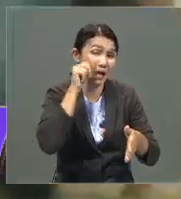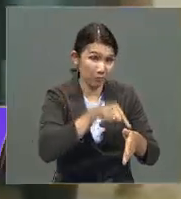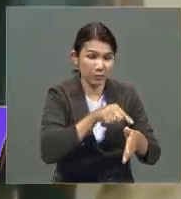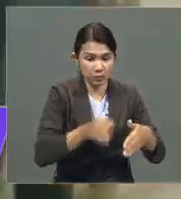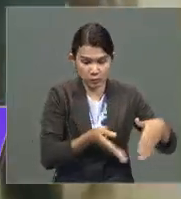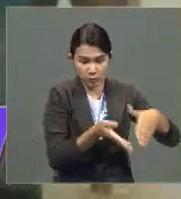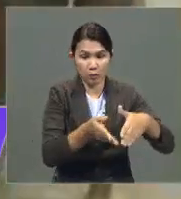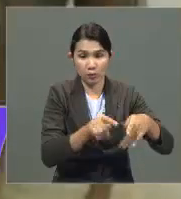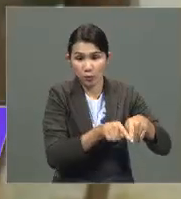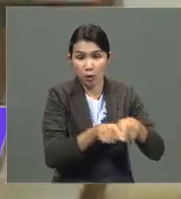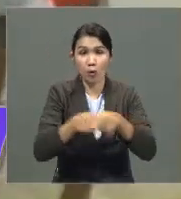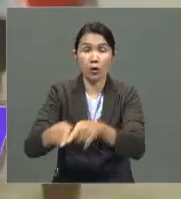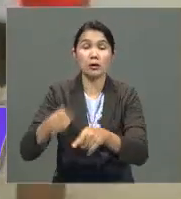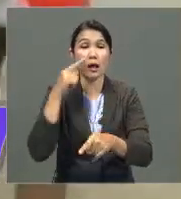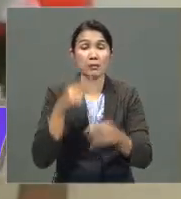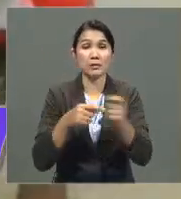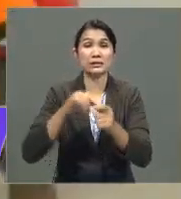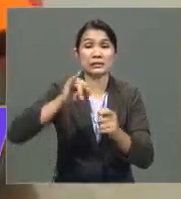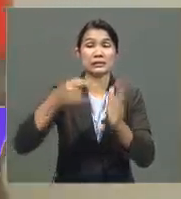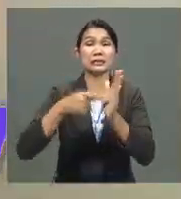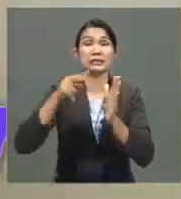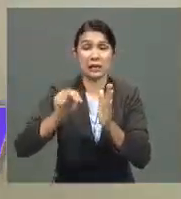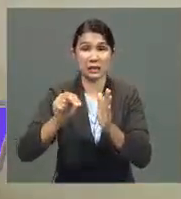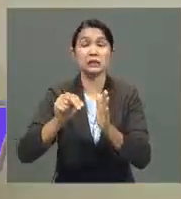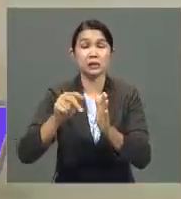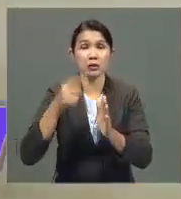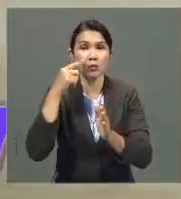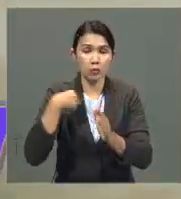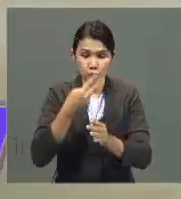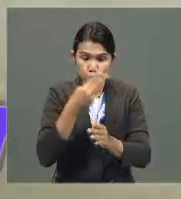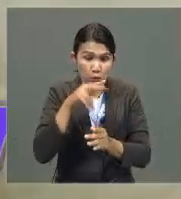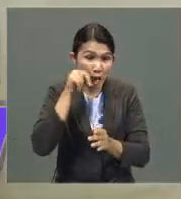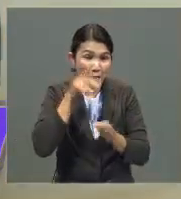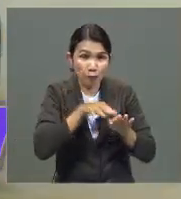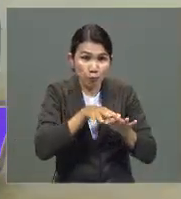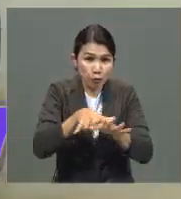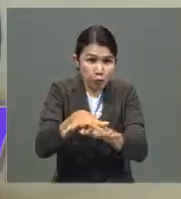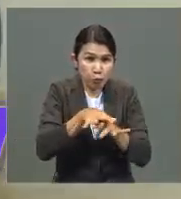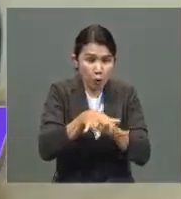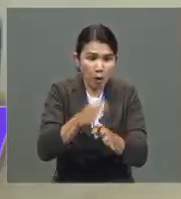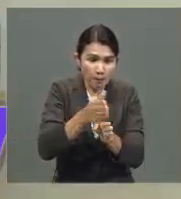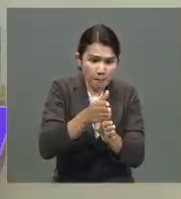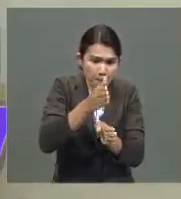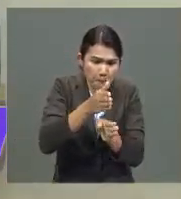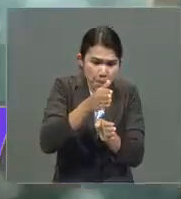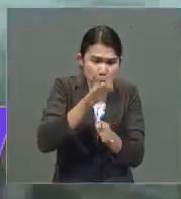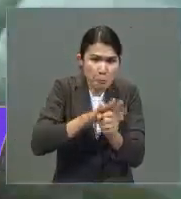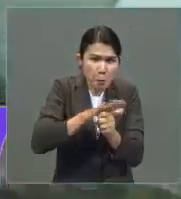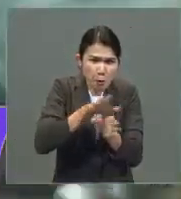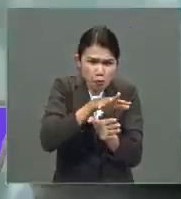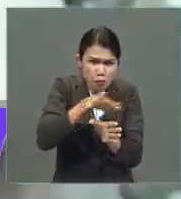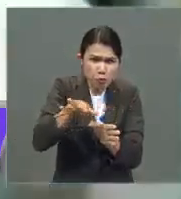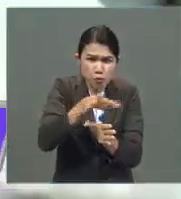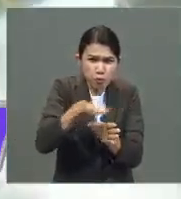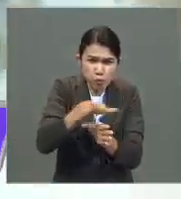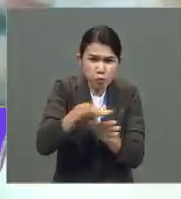น้ำหาดสะพานจันทร์ที่อำเภอสวรรคโลกเช่นเดียวกันก็มีการหน่วงน้ำนะครับแล้วก็ควบคุมปริมาณน้ำไหลให้ผ่านประตูระบายน้ำในขณะนี้